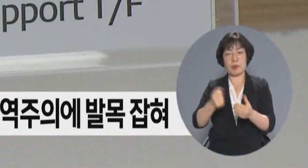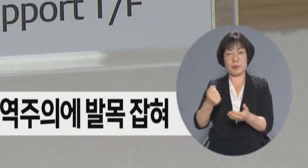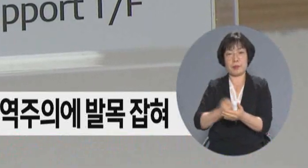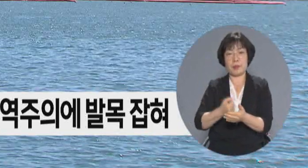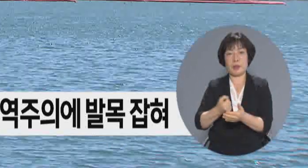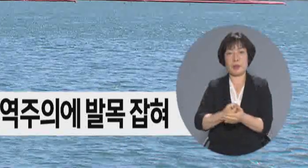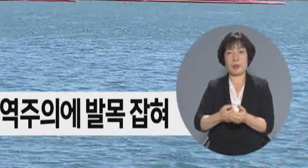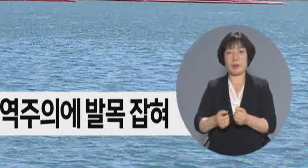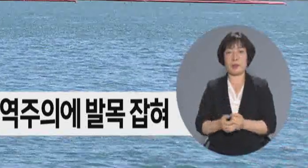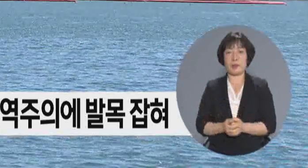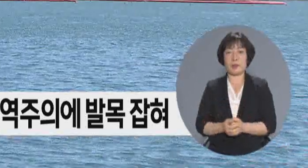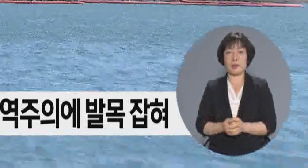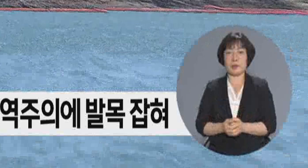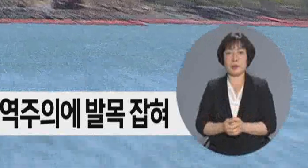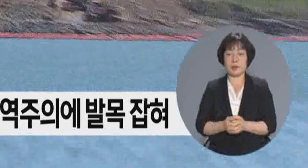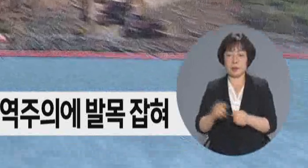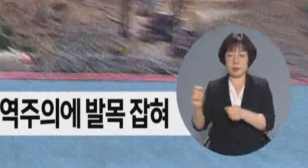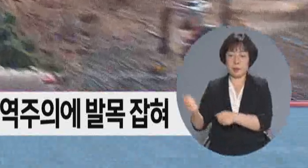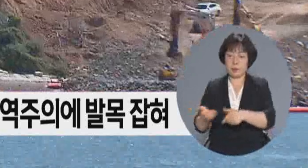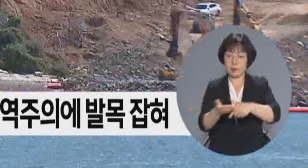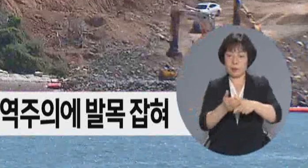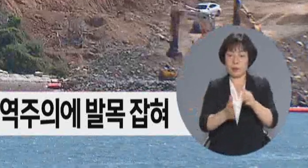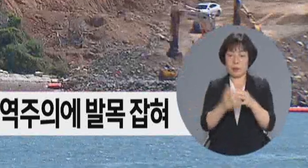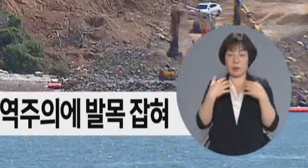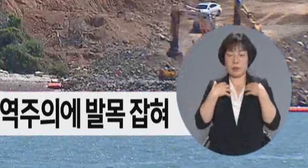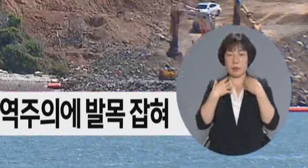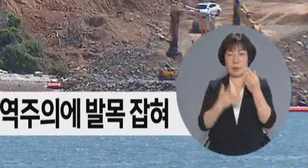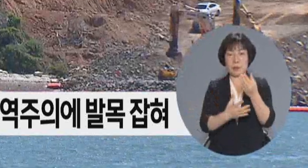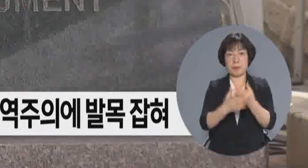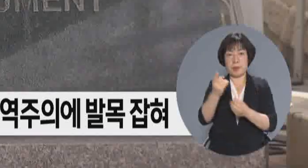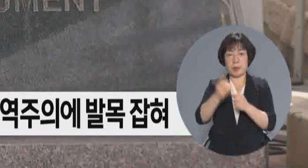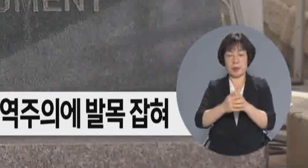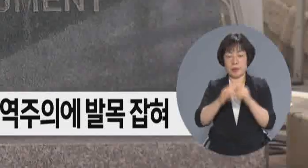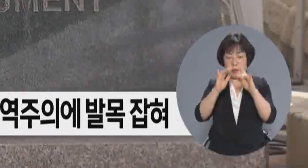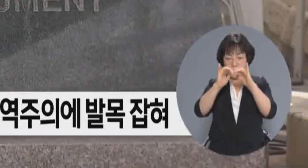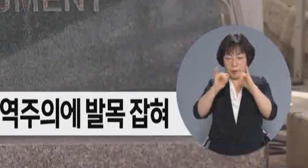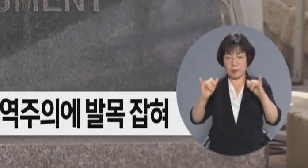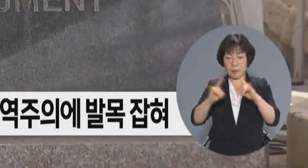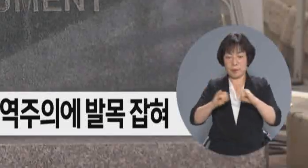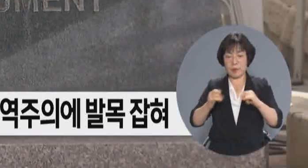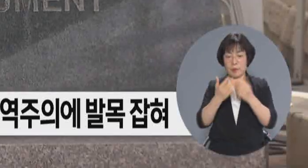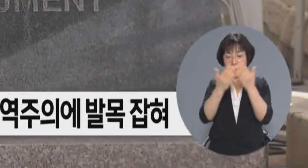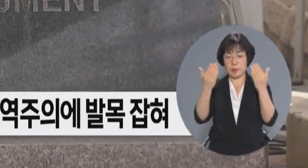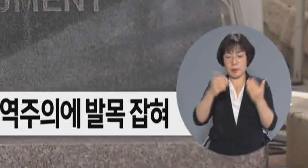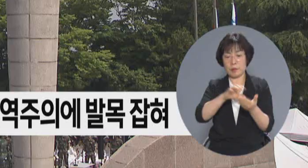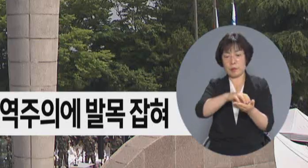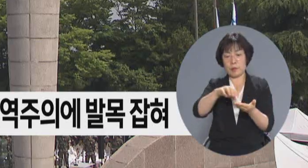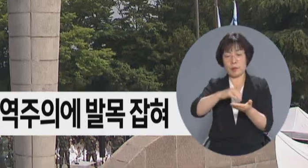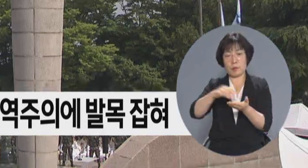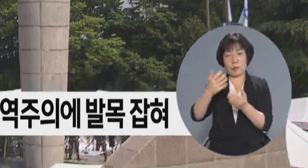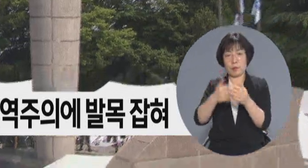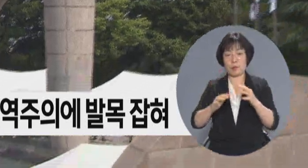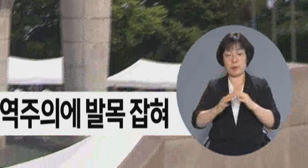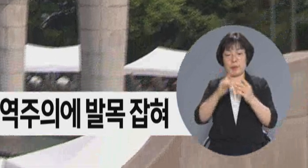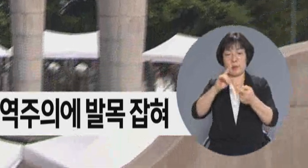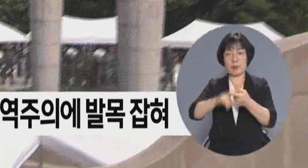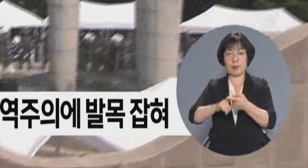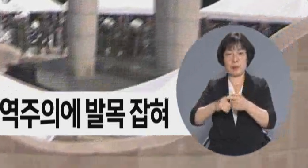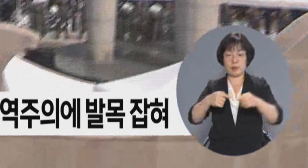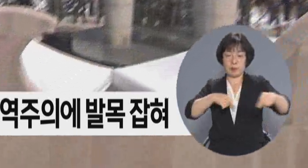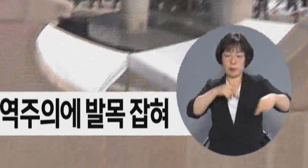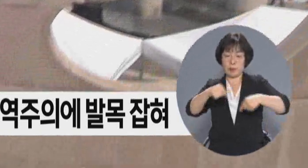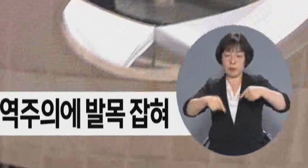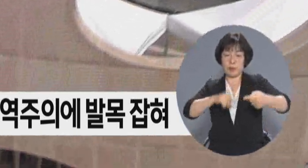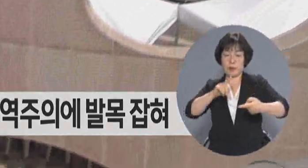대목입니다. 경도개발과 시청사 통합, 현충탑과 미술관 건립 같은 지역 현안들은 정치적인